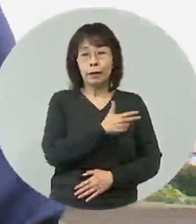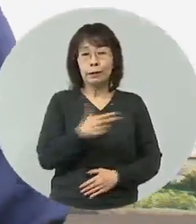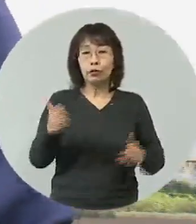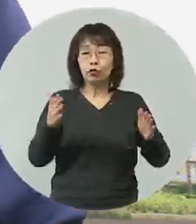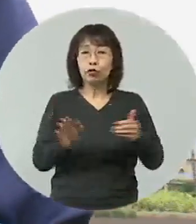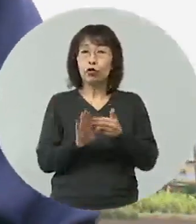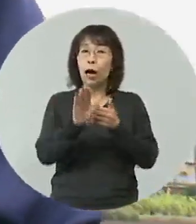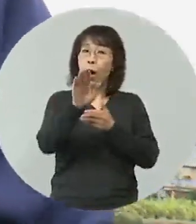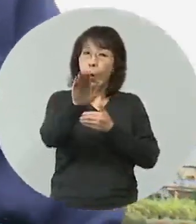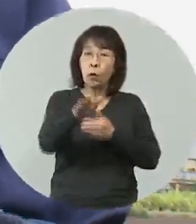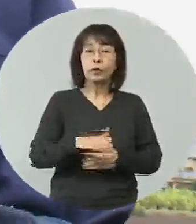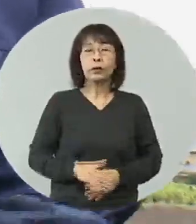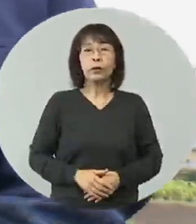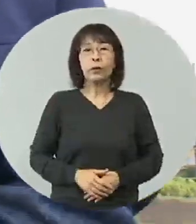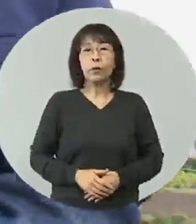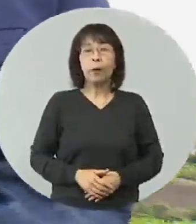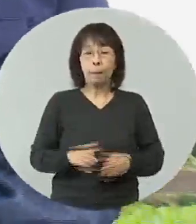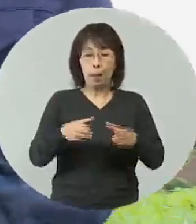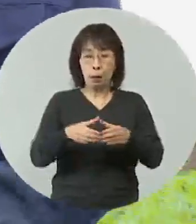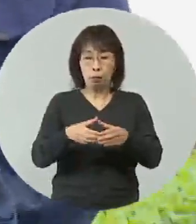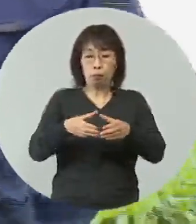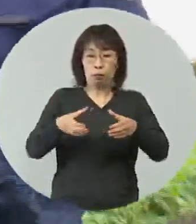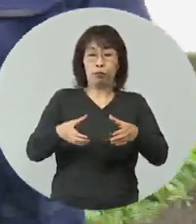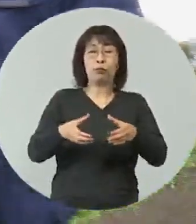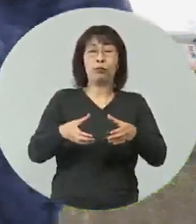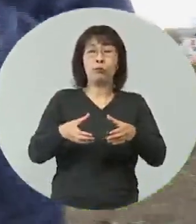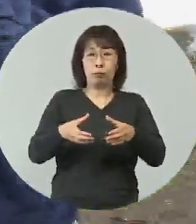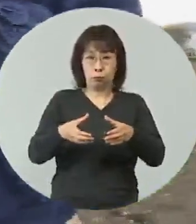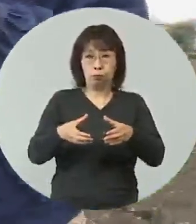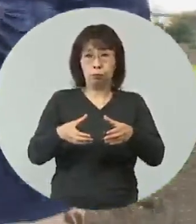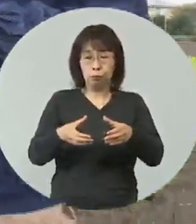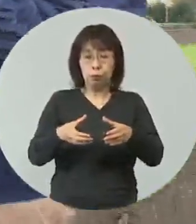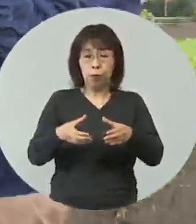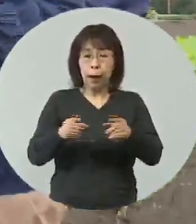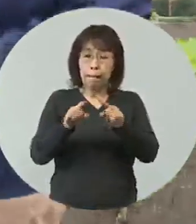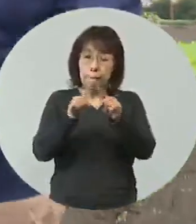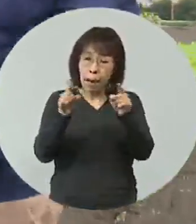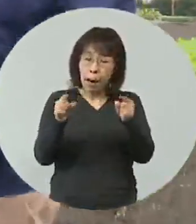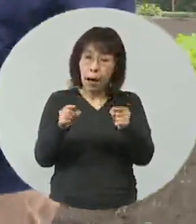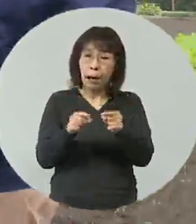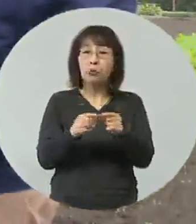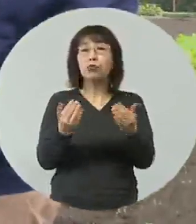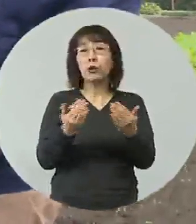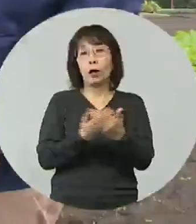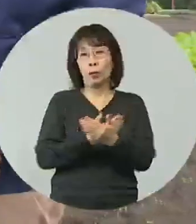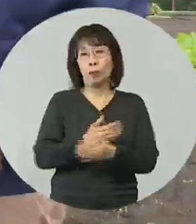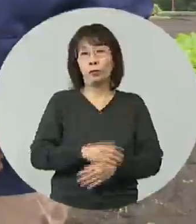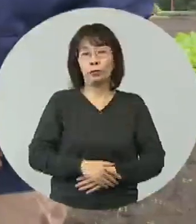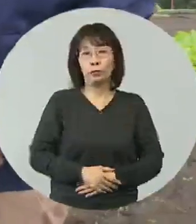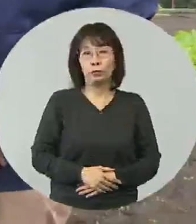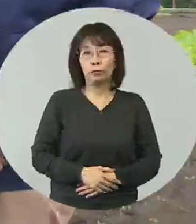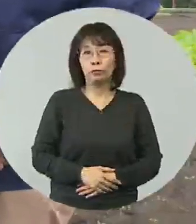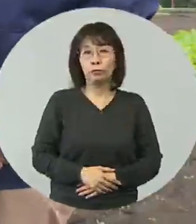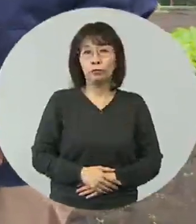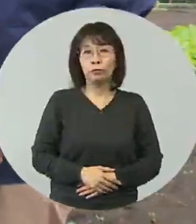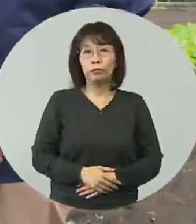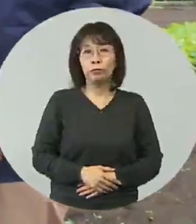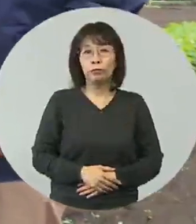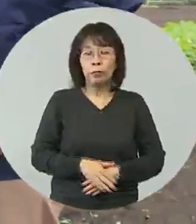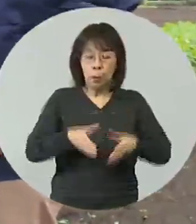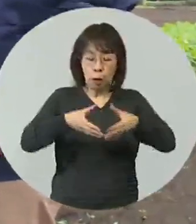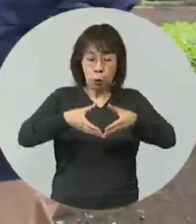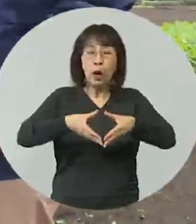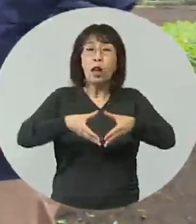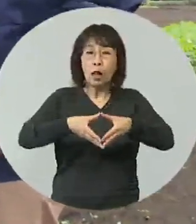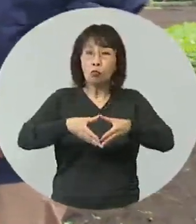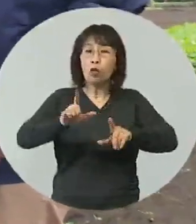らいすればまた一回り大きくなって、もう少し丸くなりますね、株が。ちょっと今とんがってます